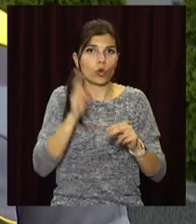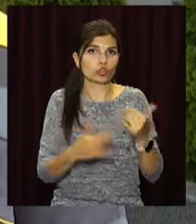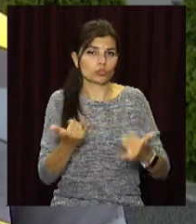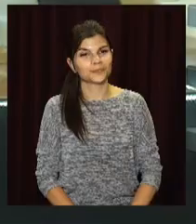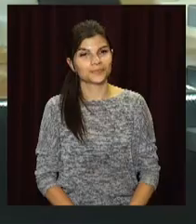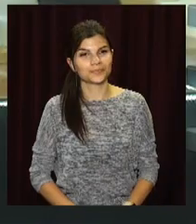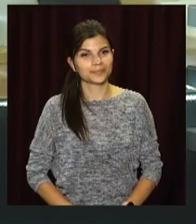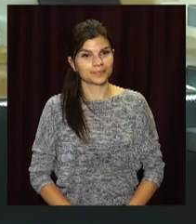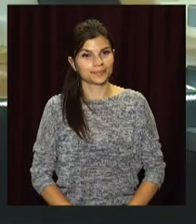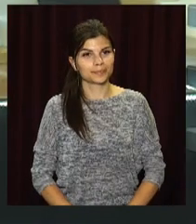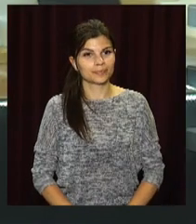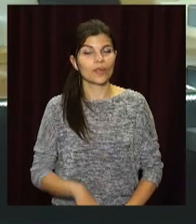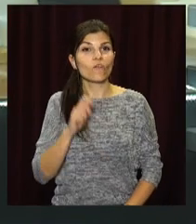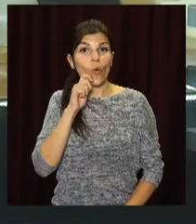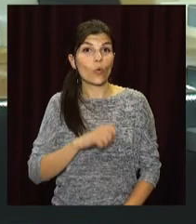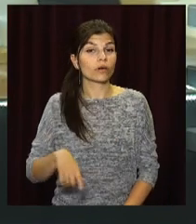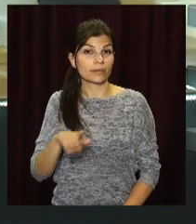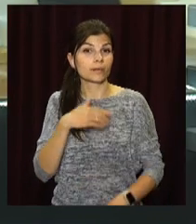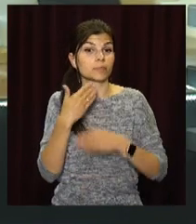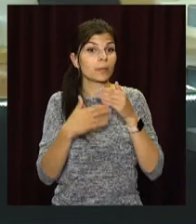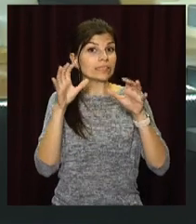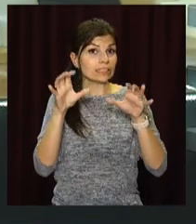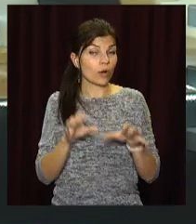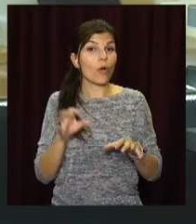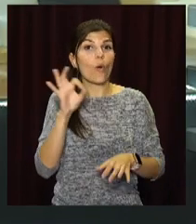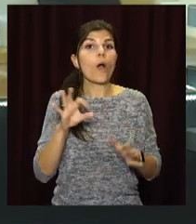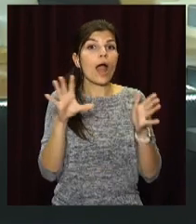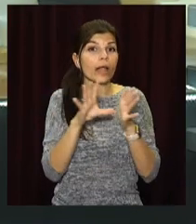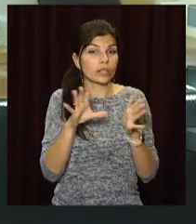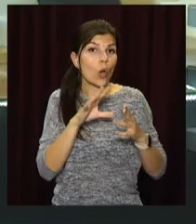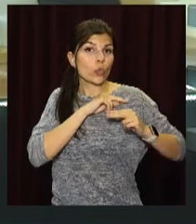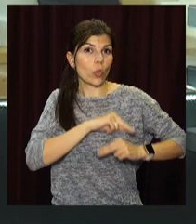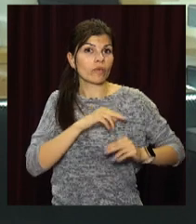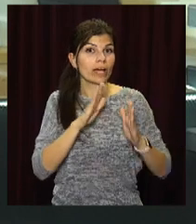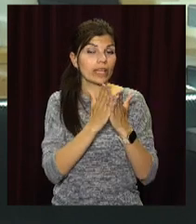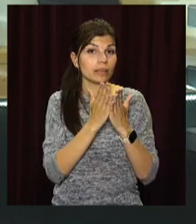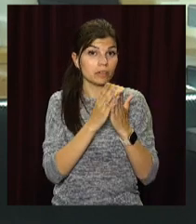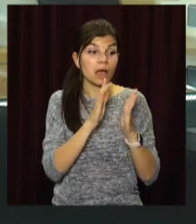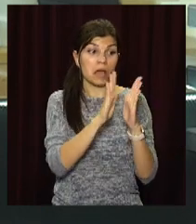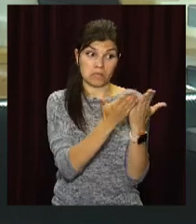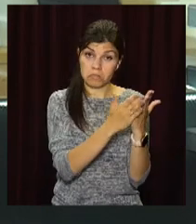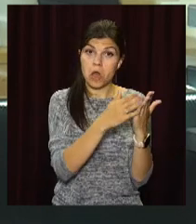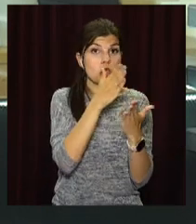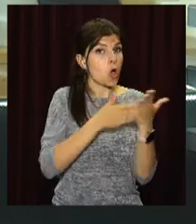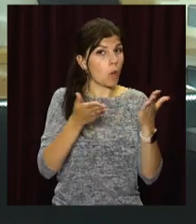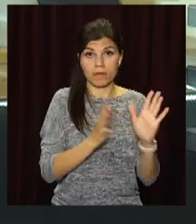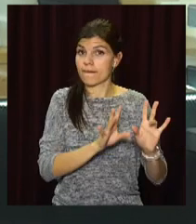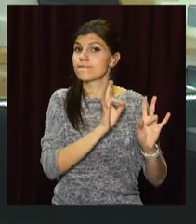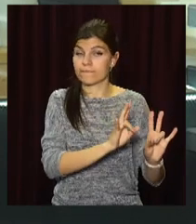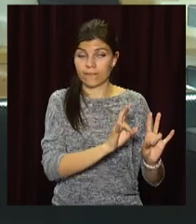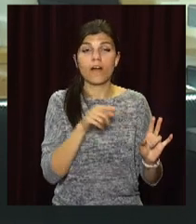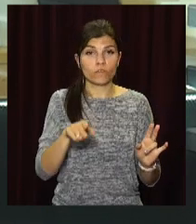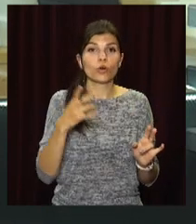дня. В Україні набув чинності закон про електронні трудові книжки. Паперові при цьому ніхто не скасовував.